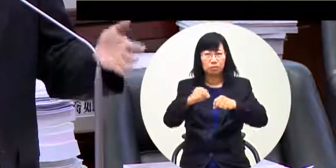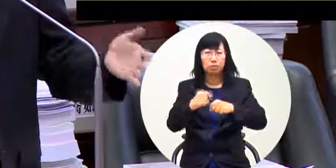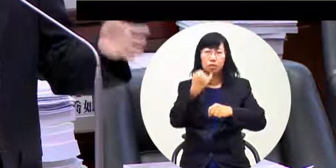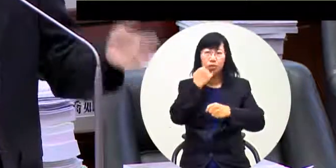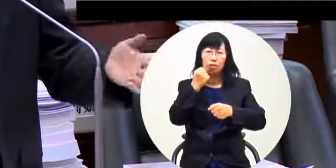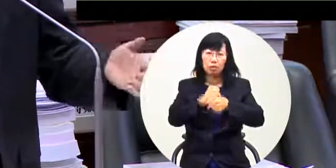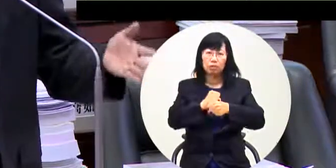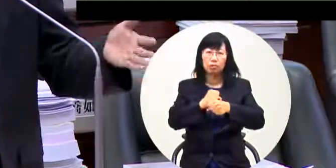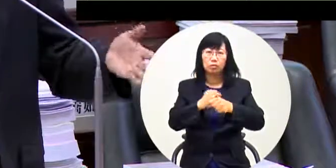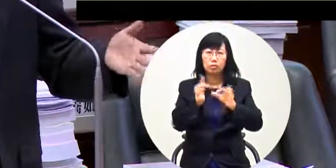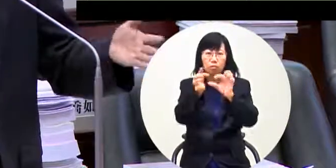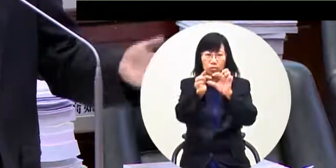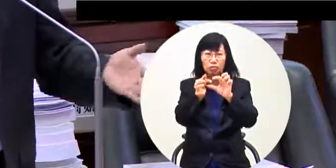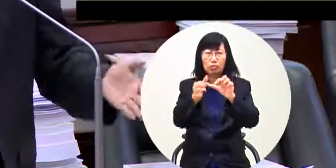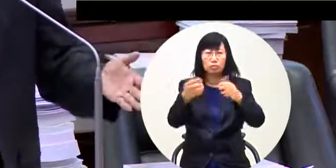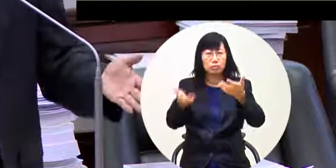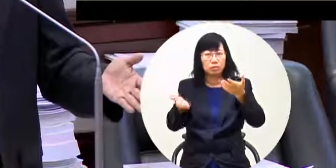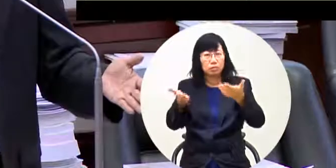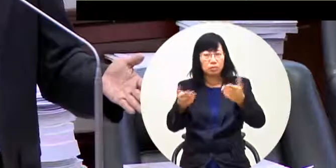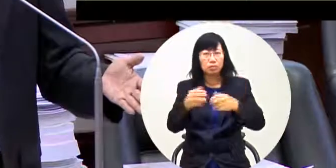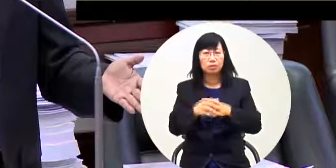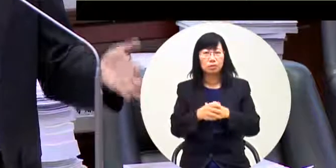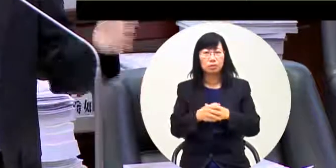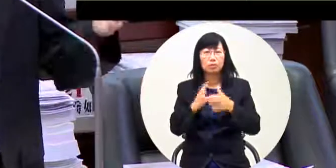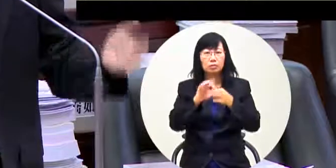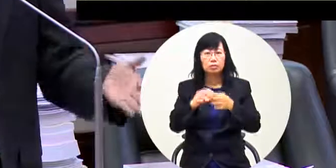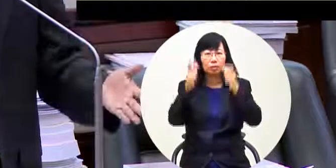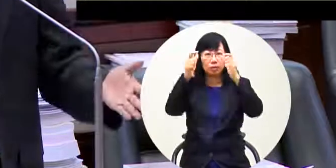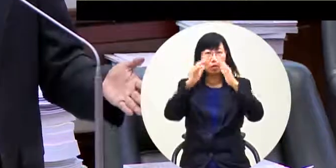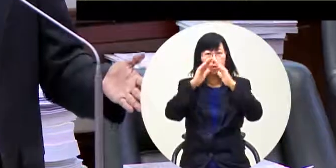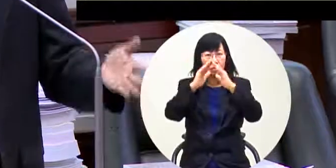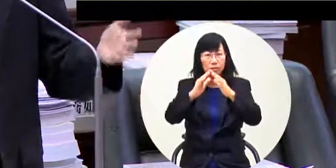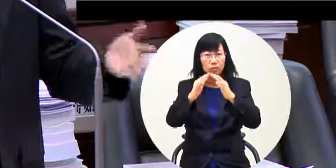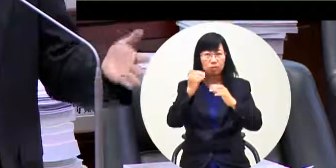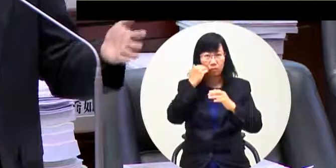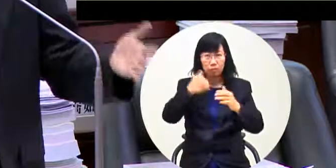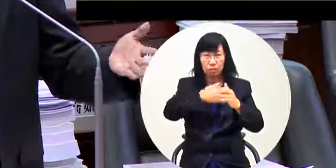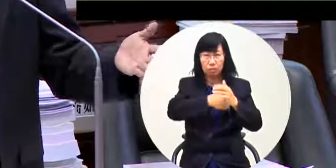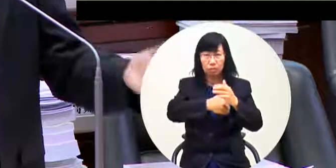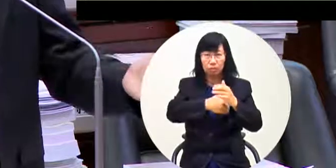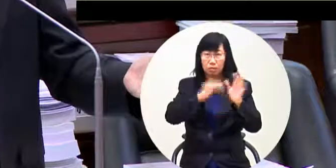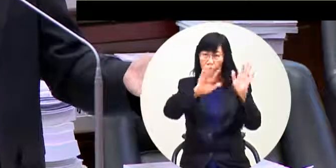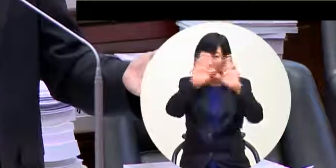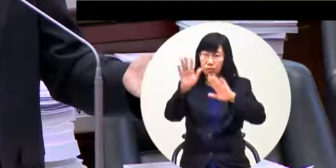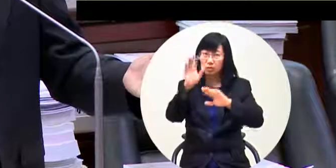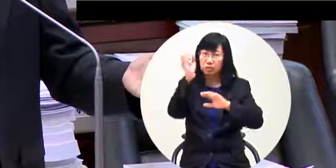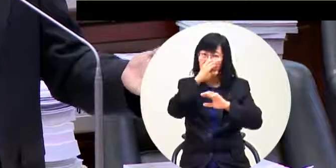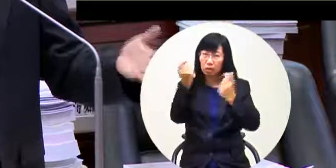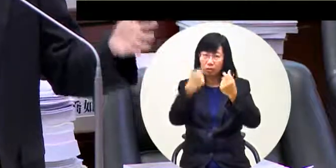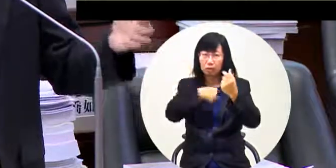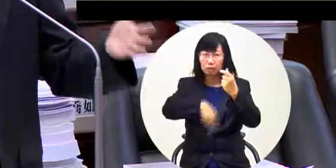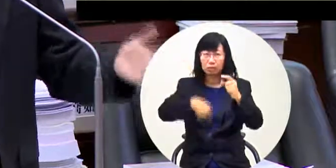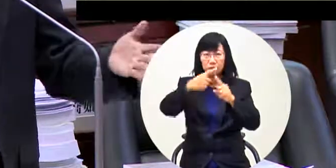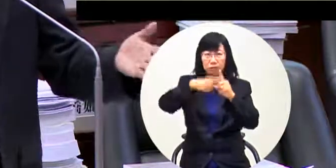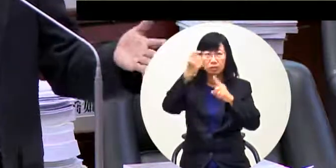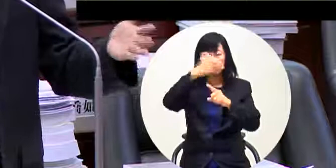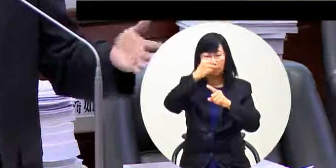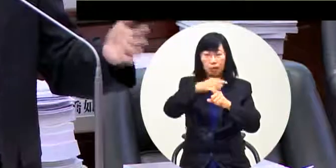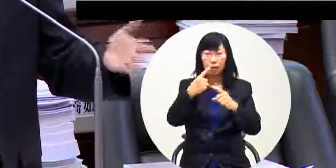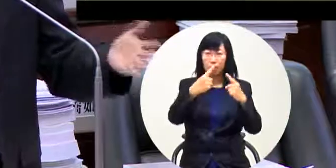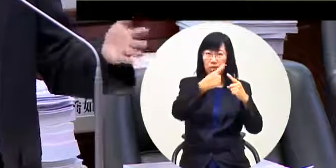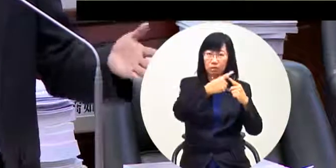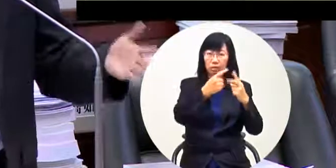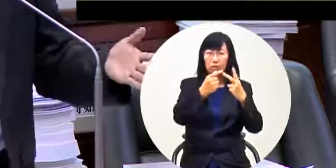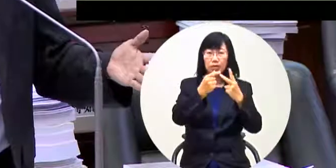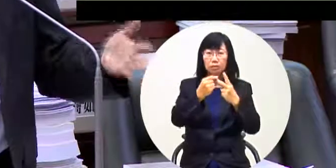我们是不是高雄这个体制回不去了吗？我们盈利从人口、土地、财政、环保，我